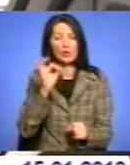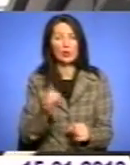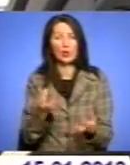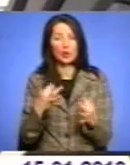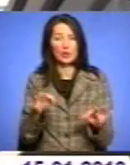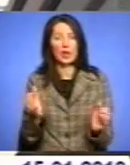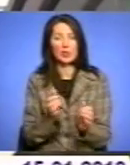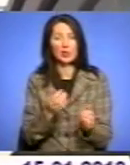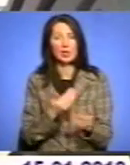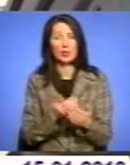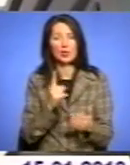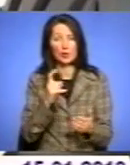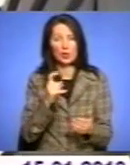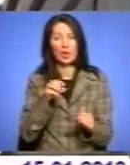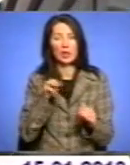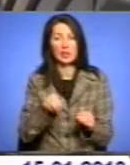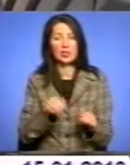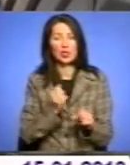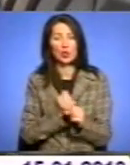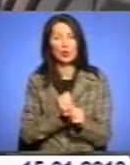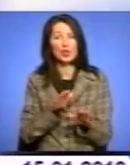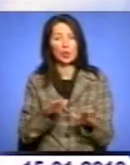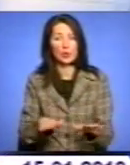близько 100 тисяч робочих місць.